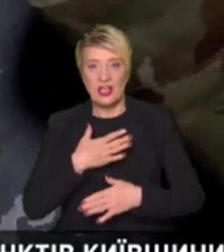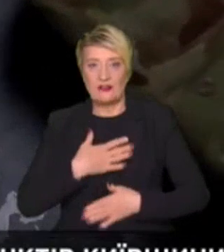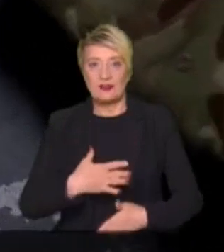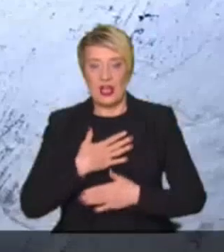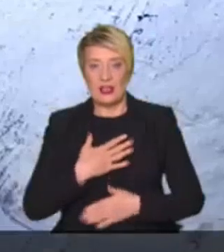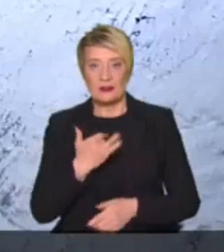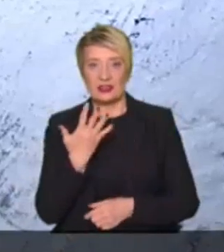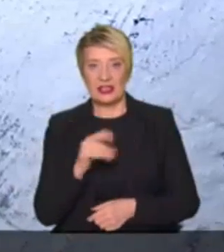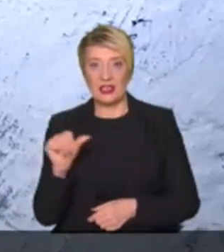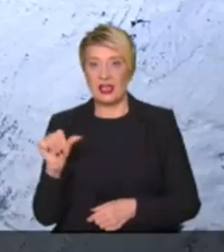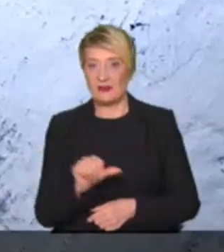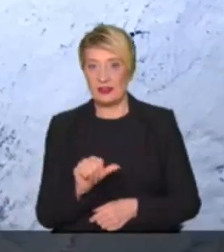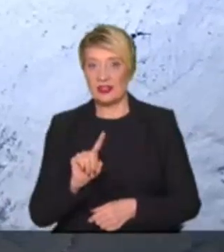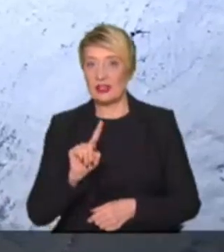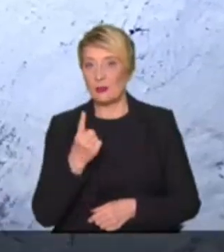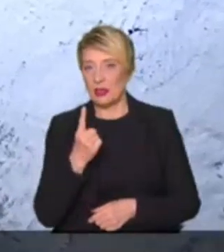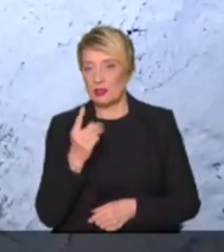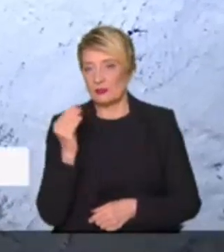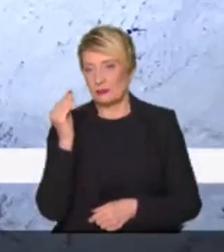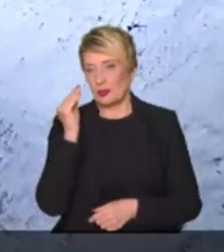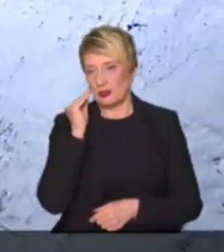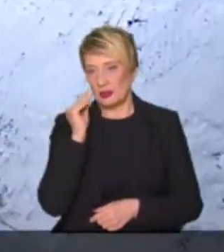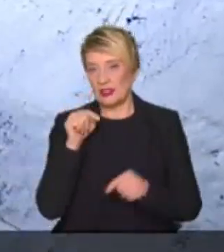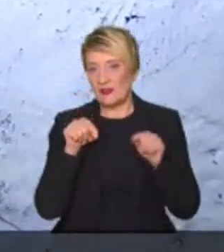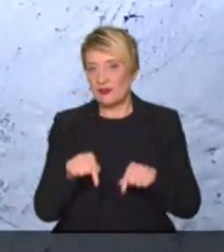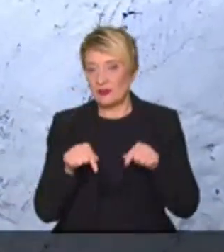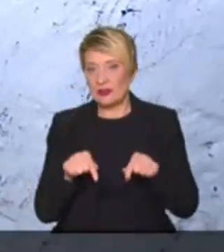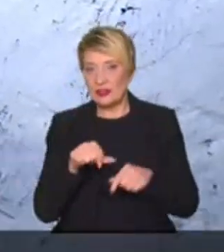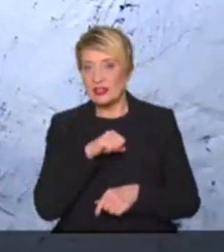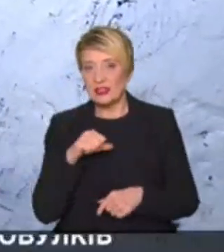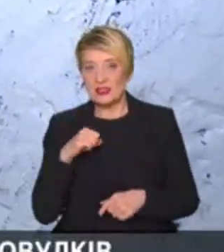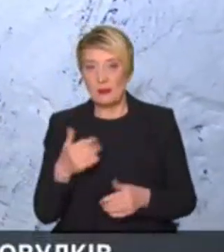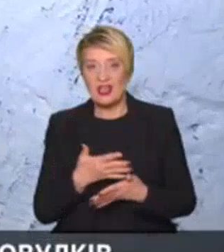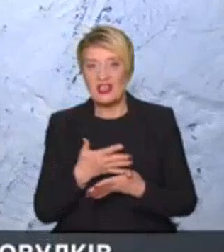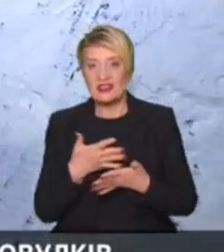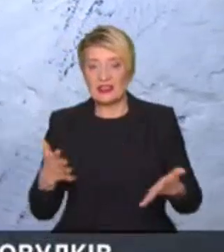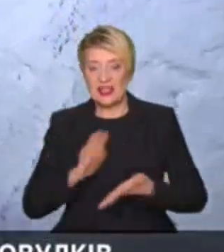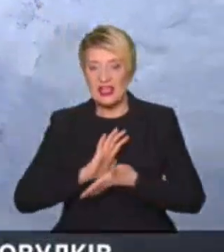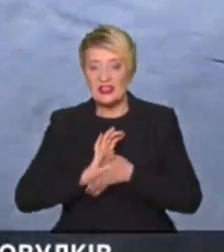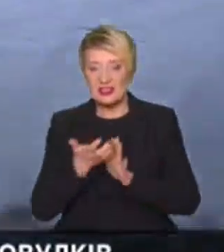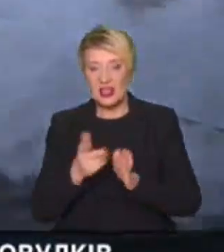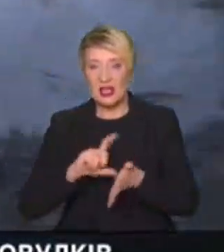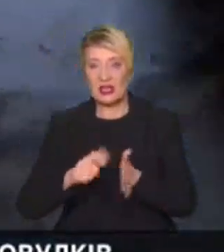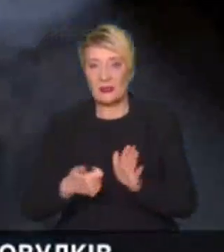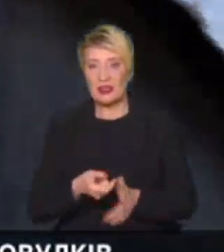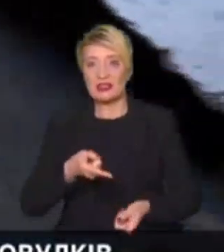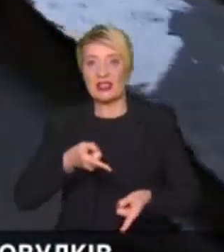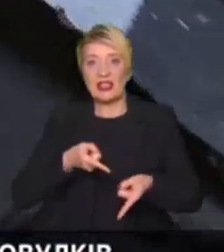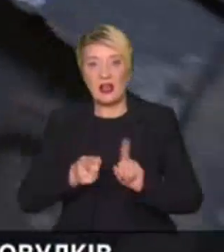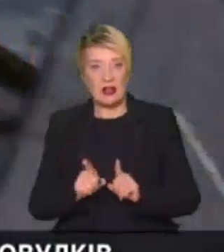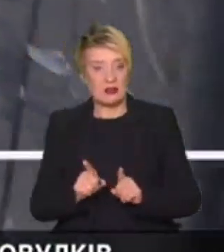кілька хвилин. На перший погляд здається, що дот – це одна невеличка тісна кімнатка. Та в реаліях все не